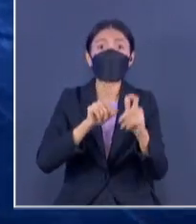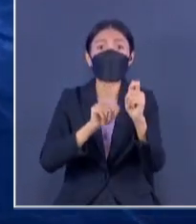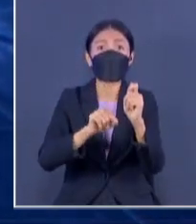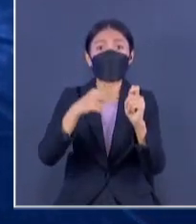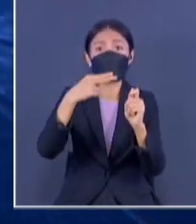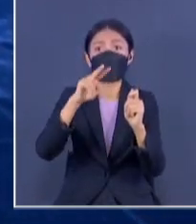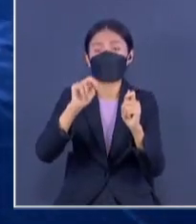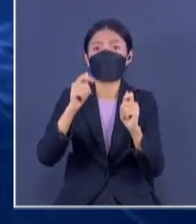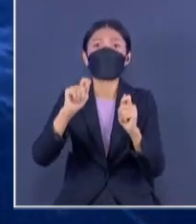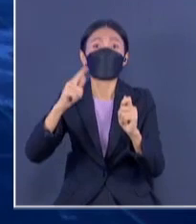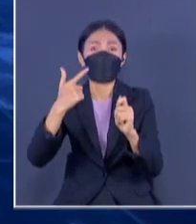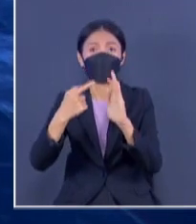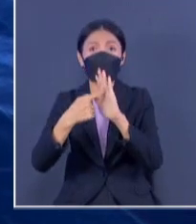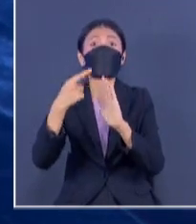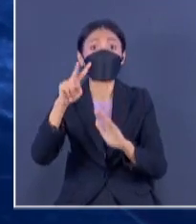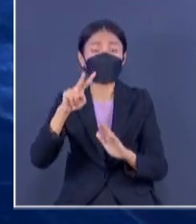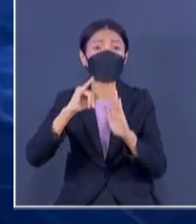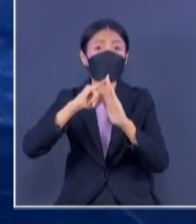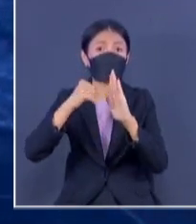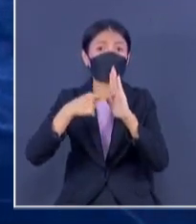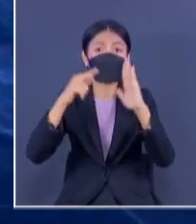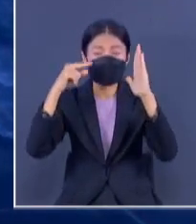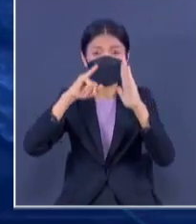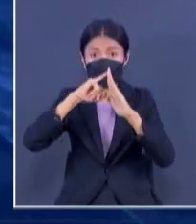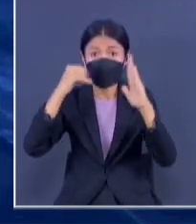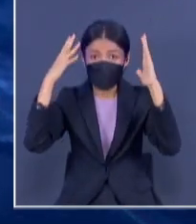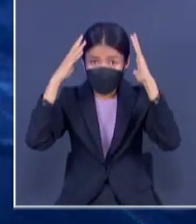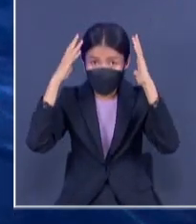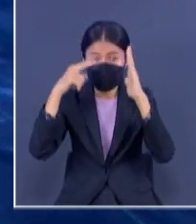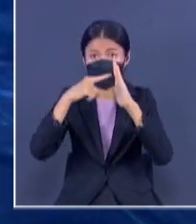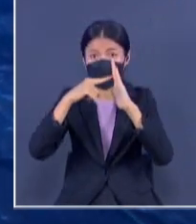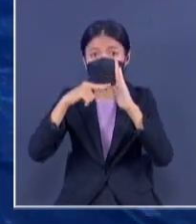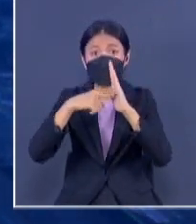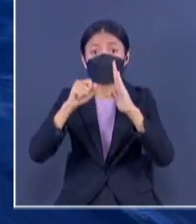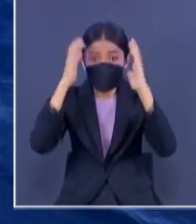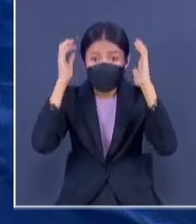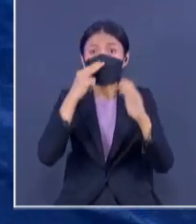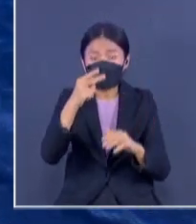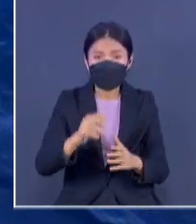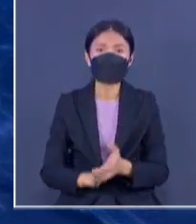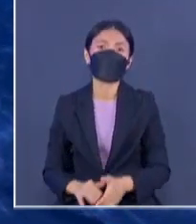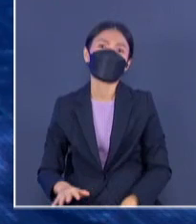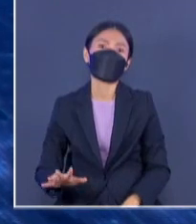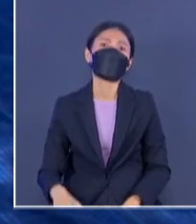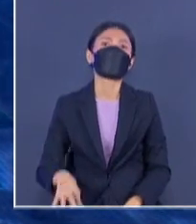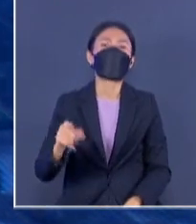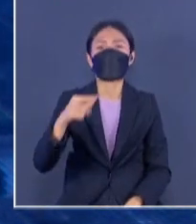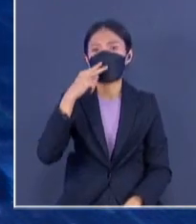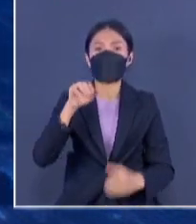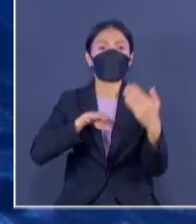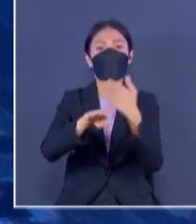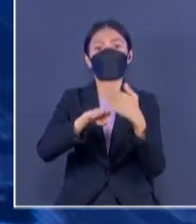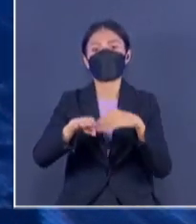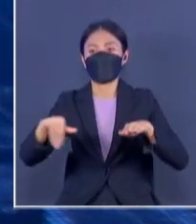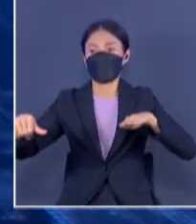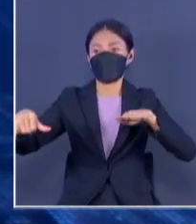รีเป็นอันต้องโดนขาใหญ่ค่ะคุณผู้ชมขายาเจ้าแต้มด่านลอยตัวนี้คอยดักหน้ารถนะคะนี่ดักหน้ารถแ